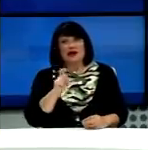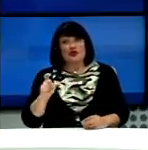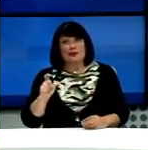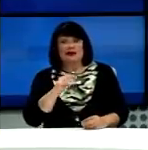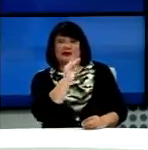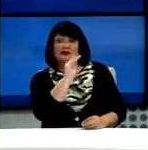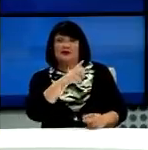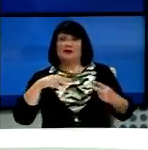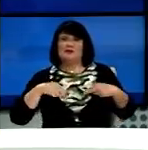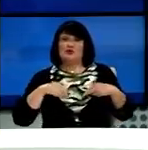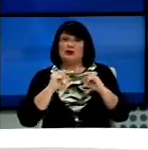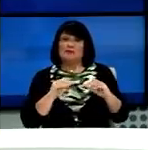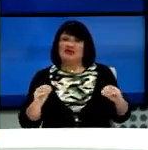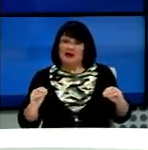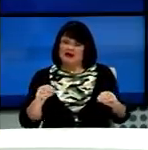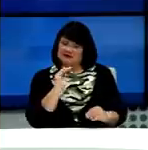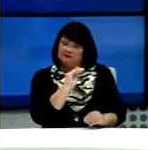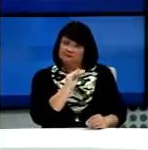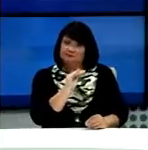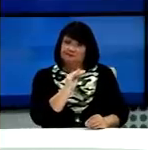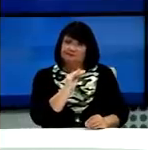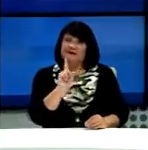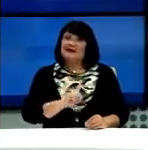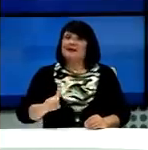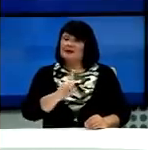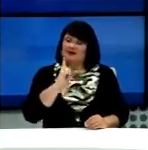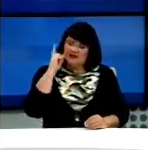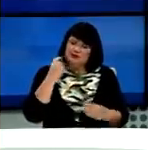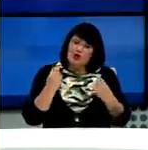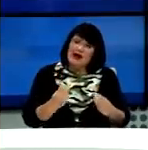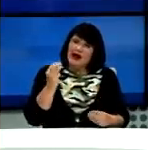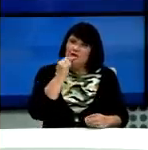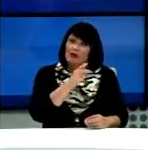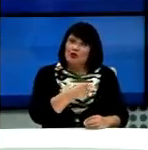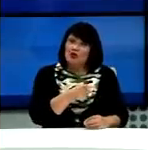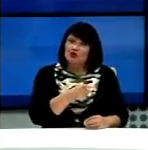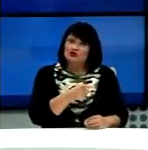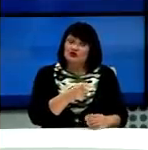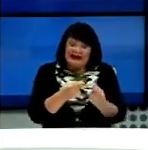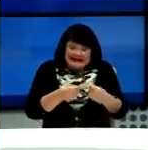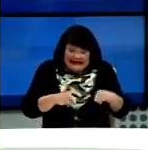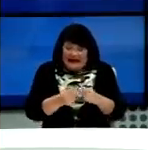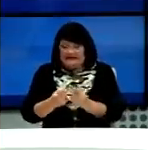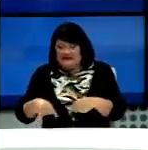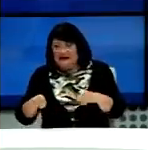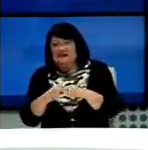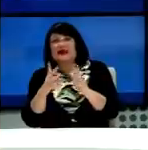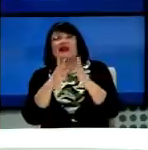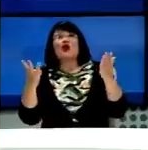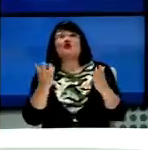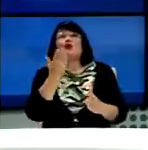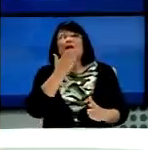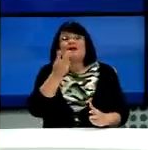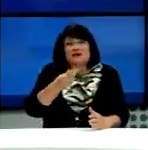Υπουργέ, και το γνωρίζετε κι εσείς, κύριε Μητσοτάκη, ότι βρίσκεται σε τάξεις με πάνω από 18 μαθητές